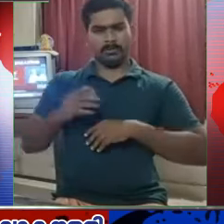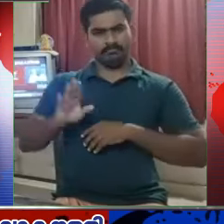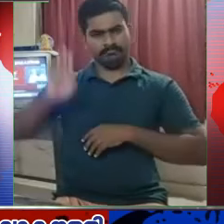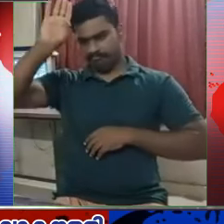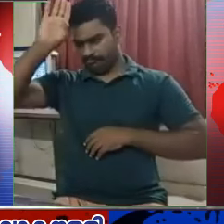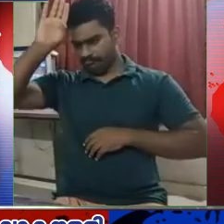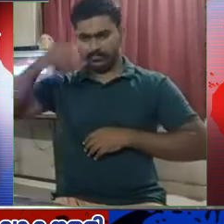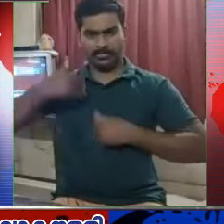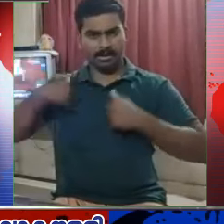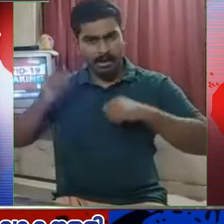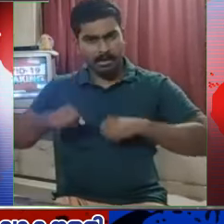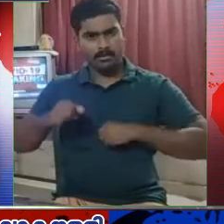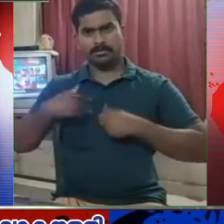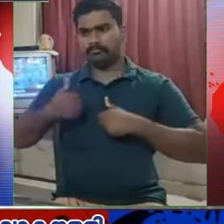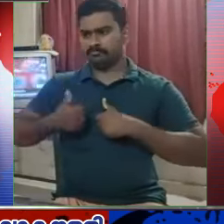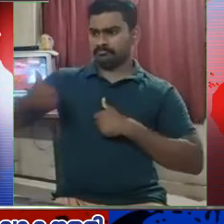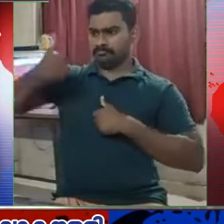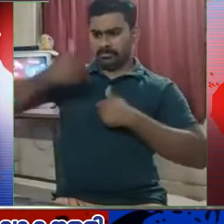ആവശ്യം വരുന്നില്ല.